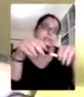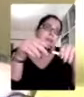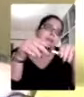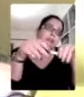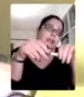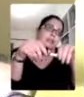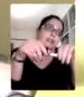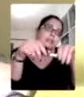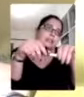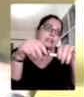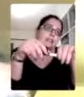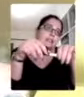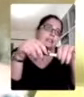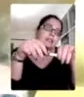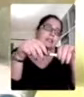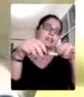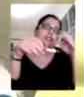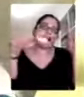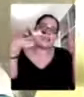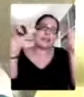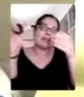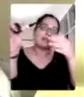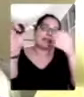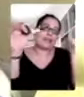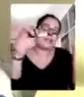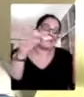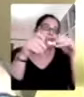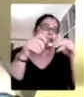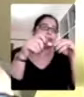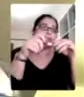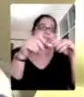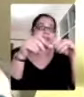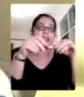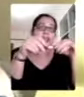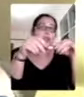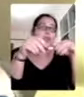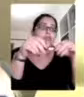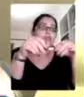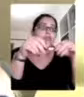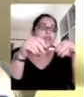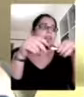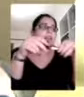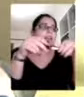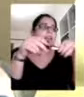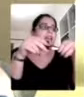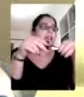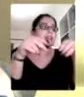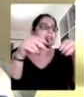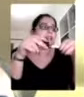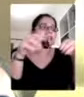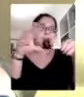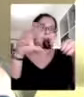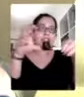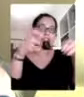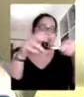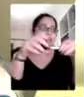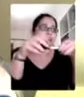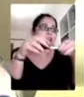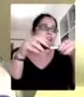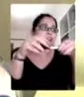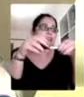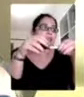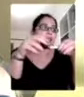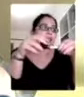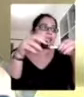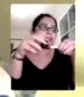Onlar ise Pipo'ya hiç sigara vesaire falan olmadan özellikle Hüsnü için yeni başladılar.